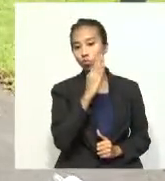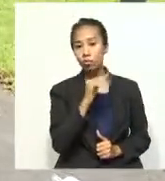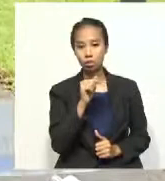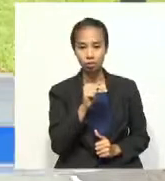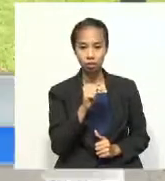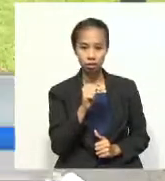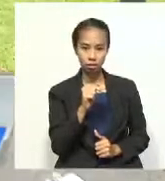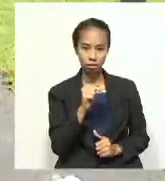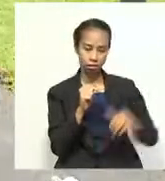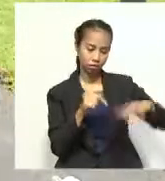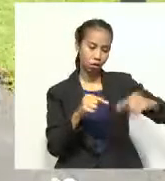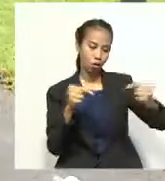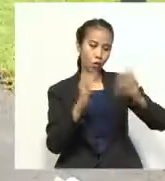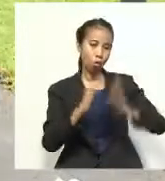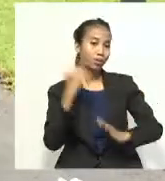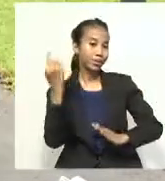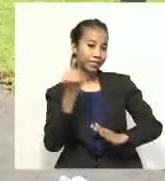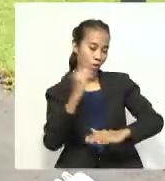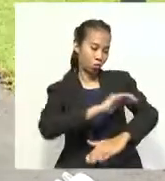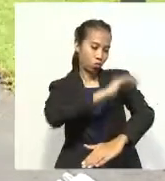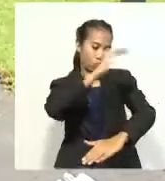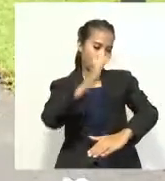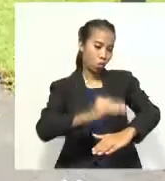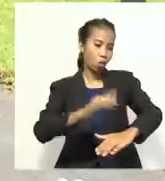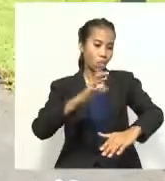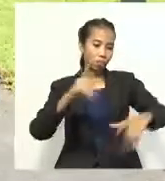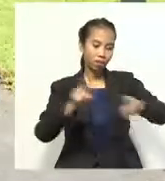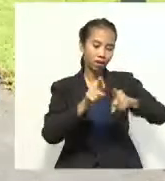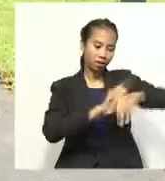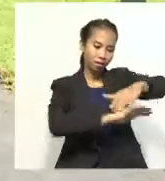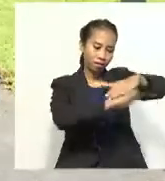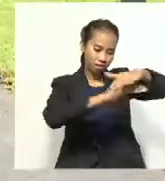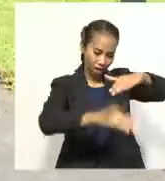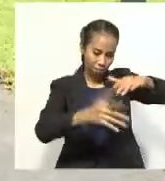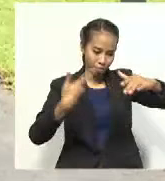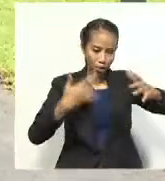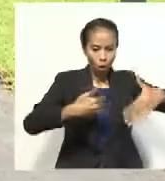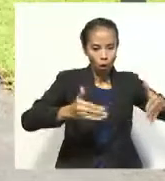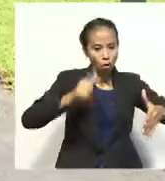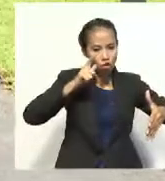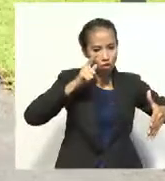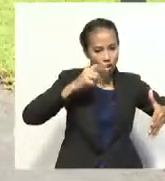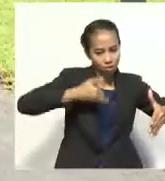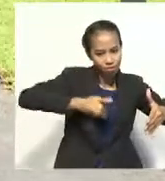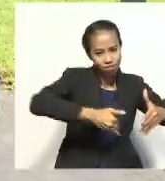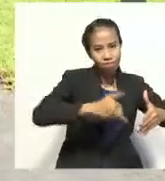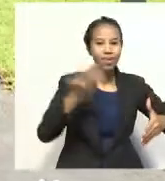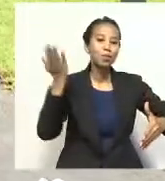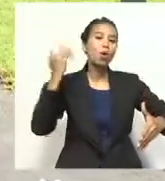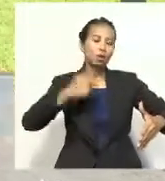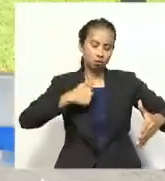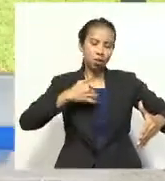ที่นักเที่ยวนะฮะที่เป็นโถงหินทัดลมใหญ่เลยไปเนี่ยมันจะเป็นช่วงไซฟอนซึ่งผมเคยไปติด